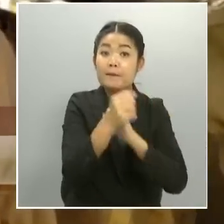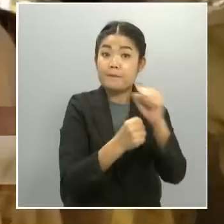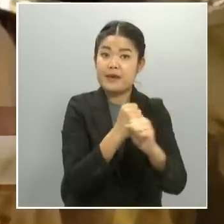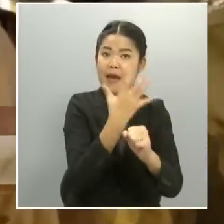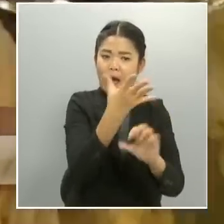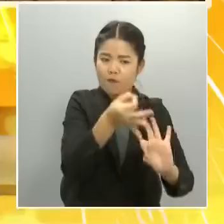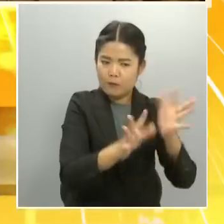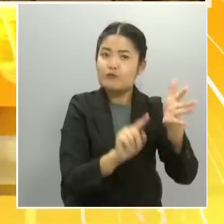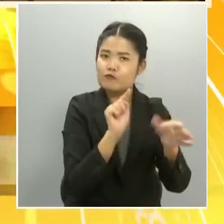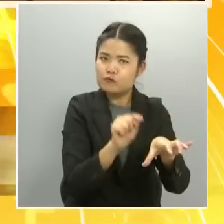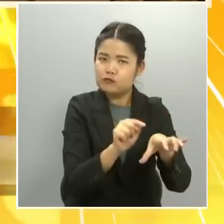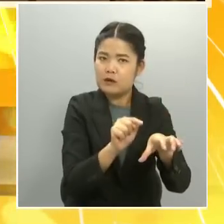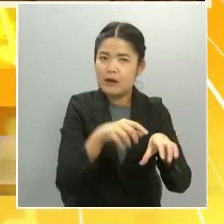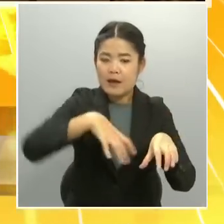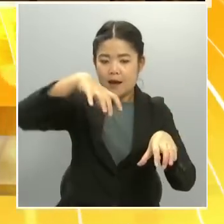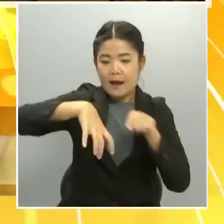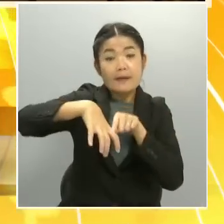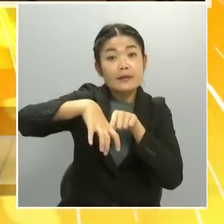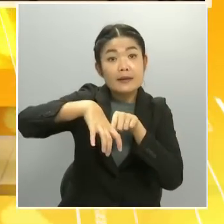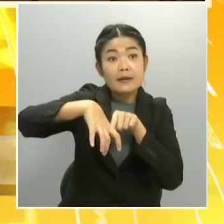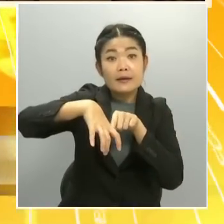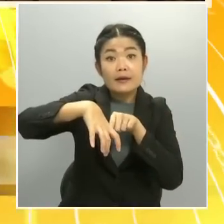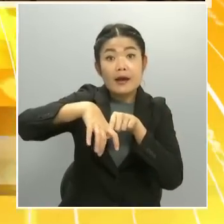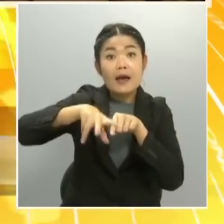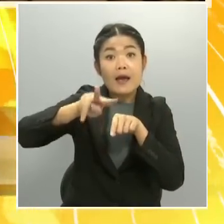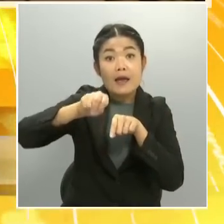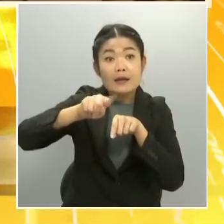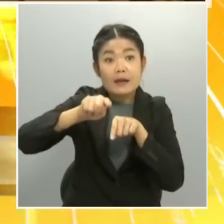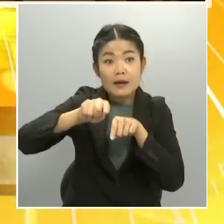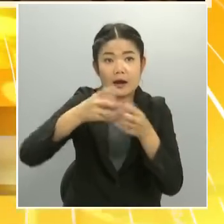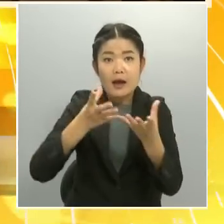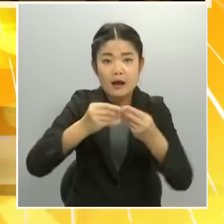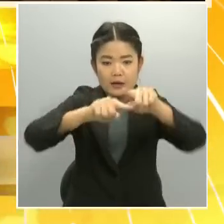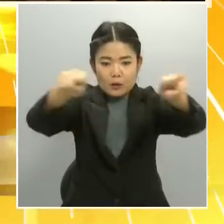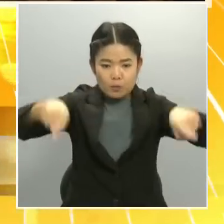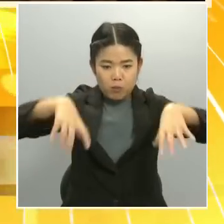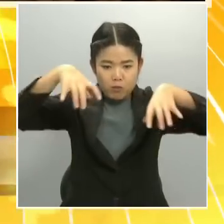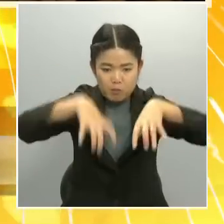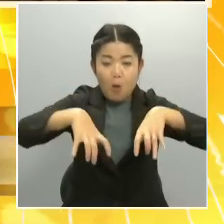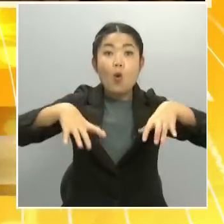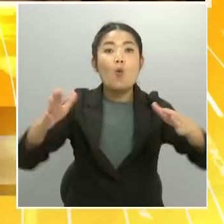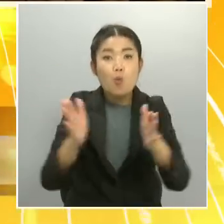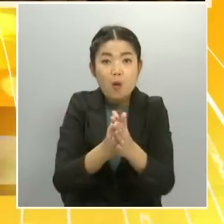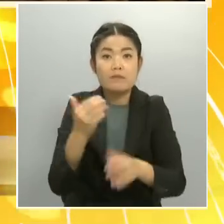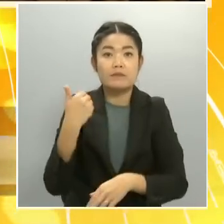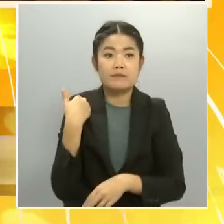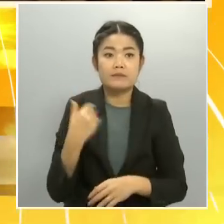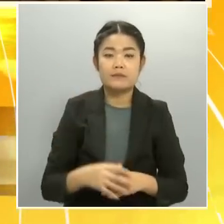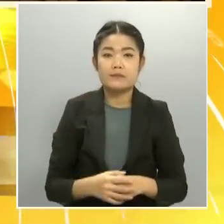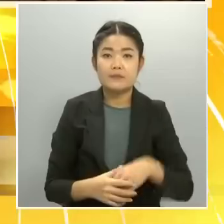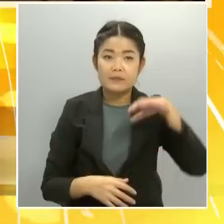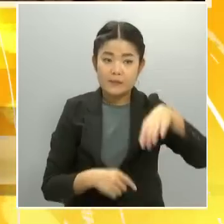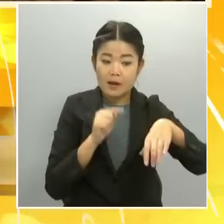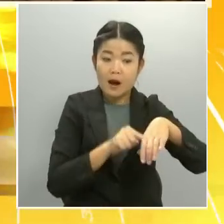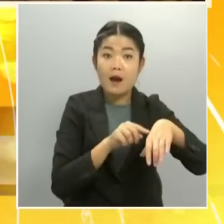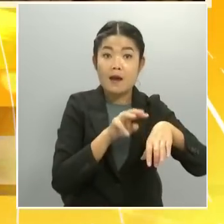ตรงนี้เป็นบริเวณในโฉนดผืนเดียวกันนะครับกับMountain Bee น